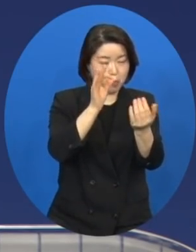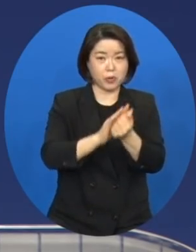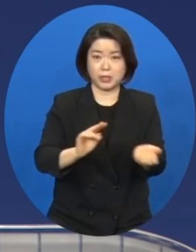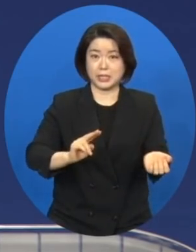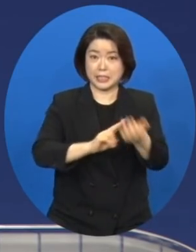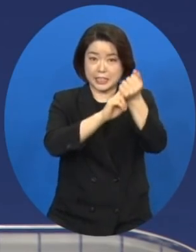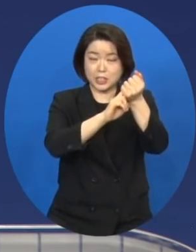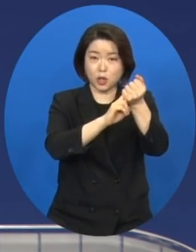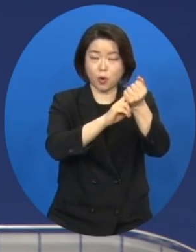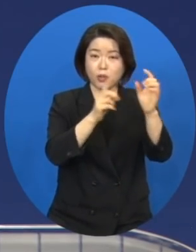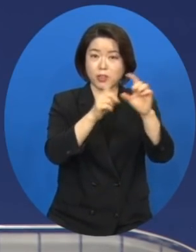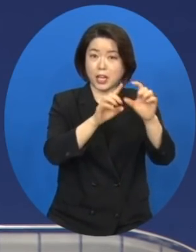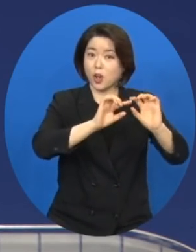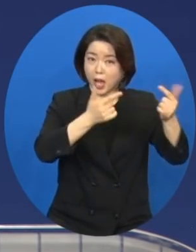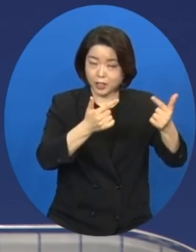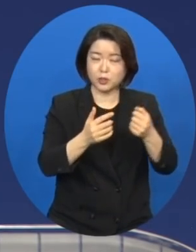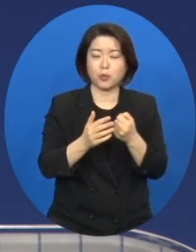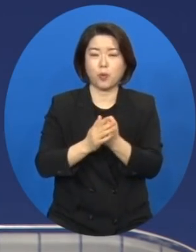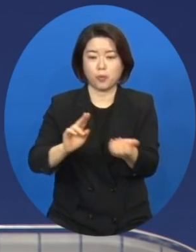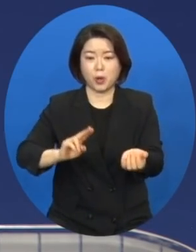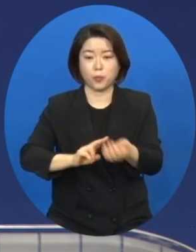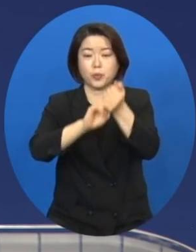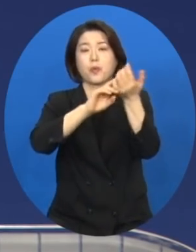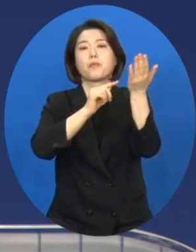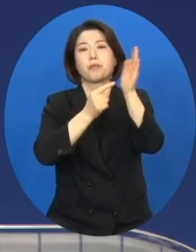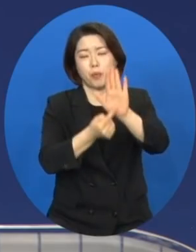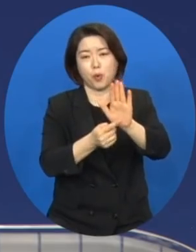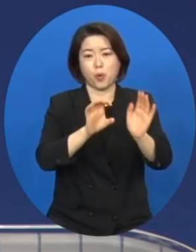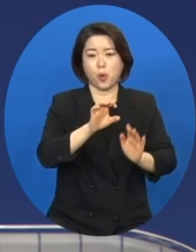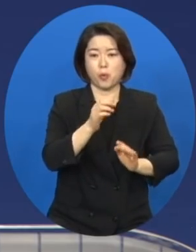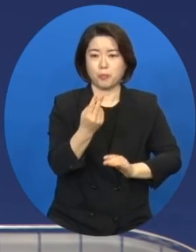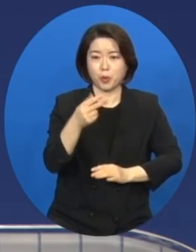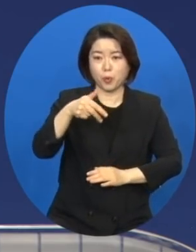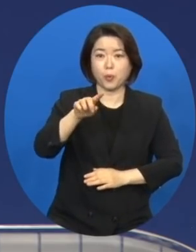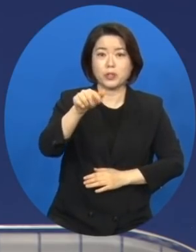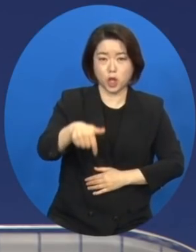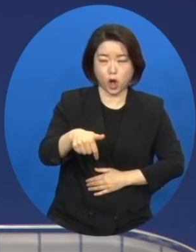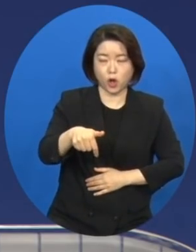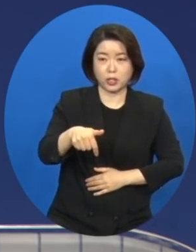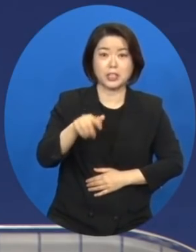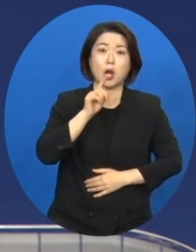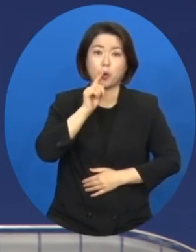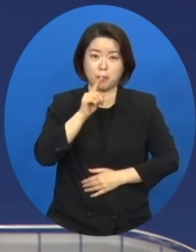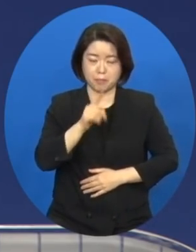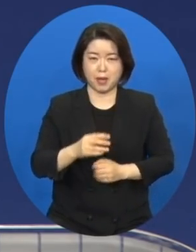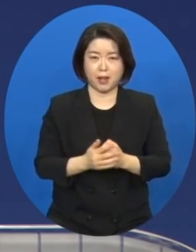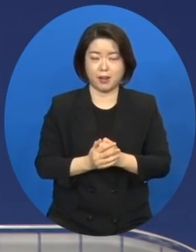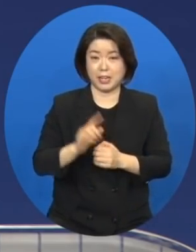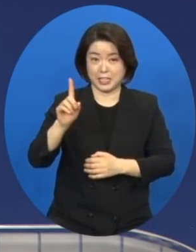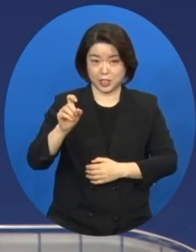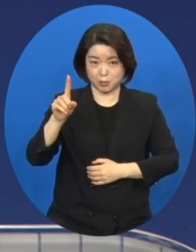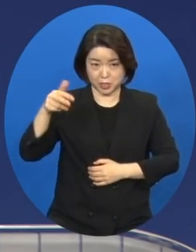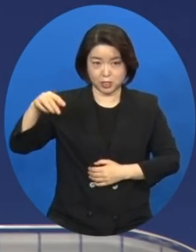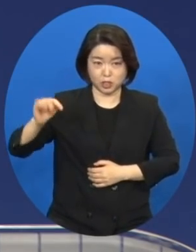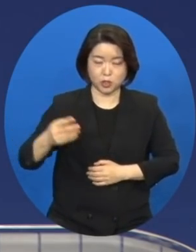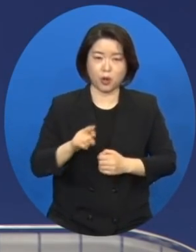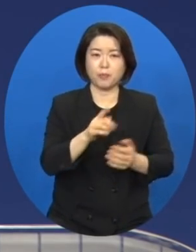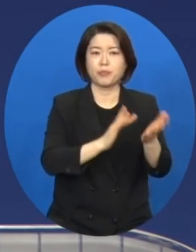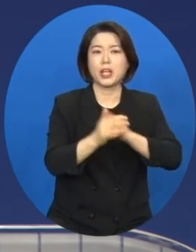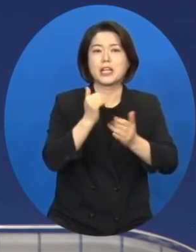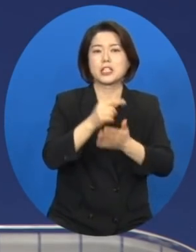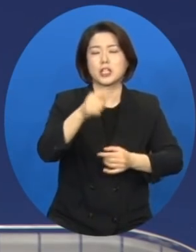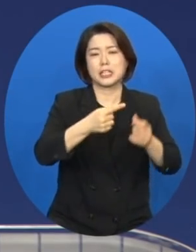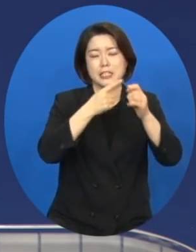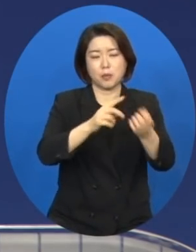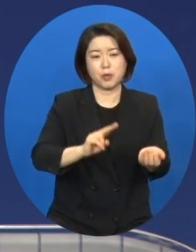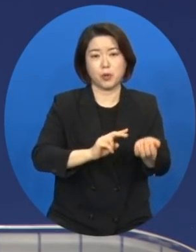않고 뭐라고 되어 있습니까? 표적이다 혹은 표징이다 이렇게 되어 있습니다. 11절에 예수께서 이 첫 번 표징을